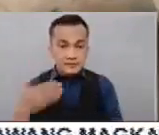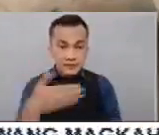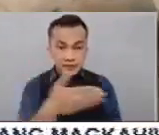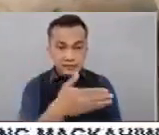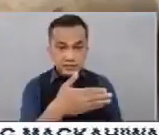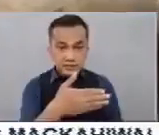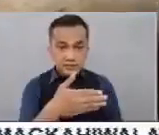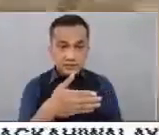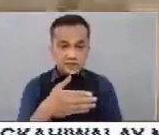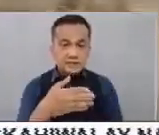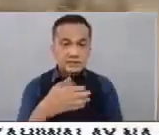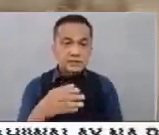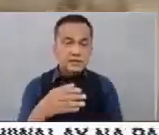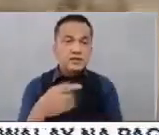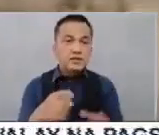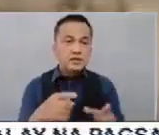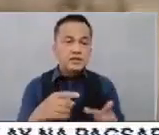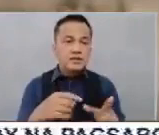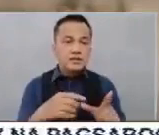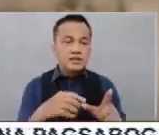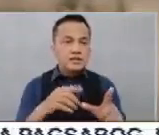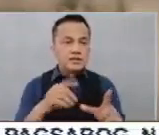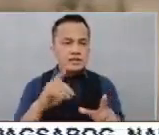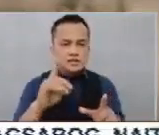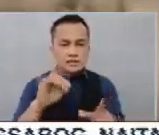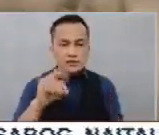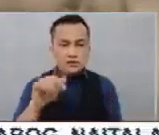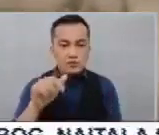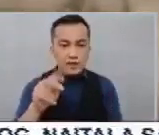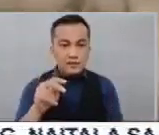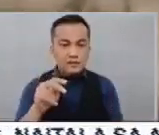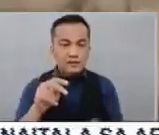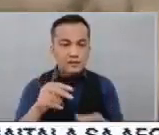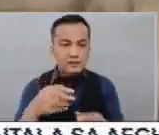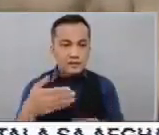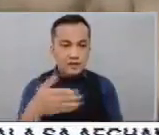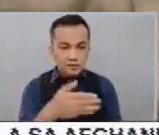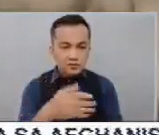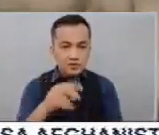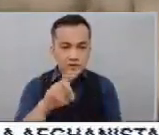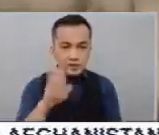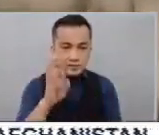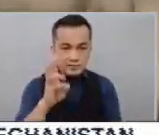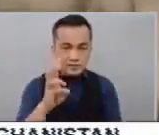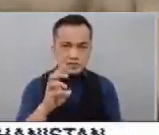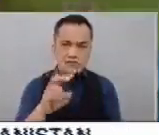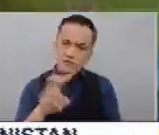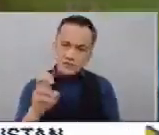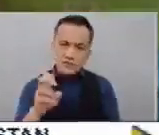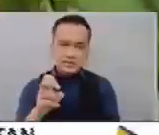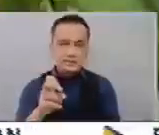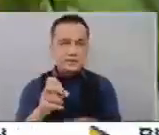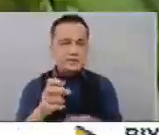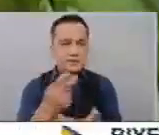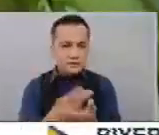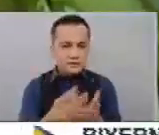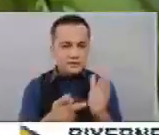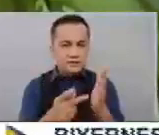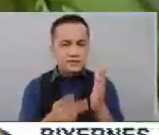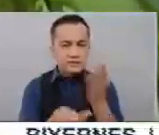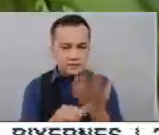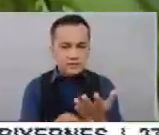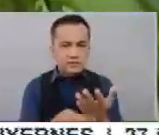sayote, 90 to 110 pesos per kilo. Nagtaas ng 40 to 50 pesos. Sa lowland